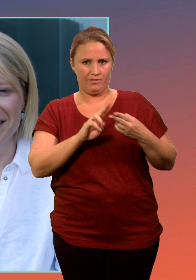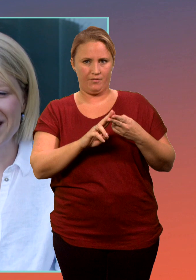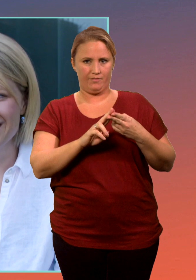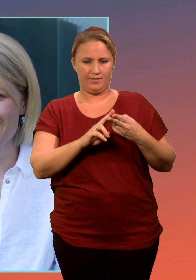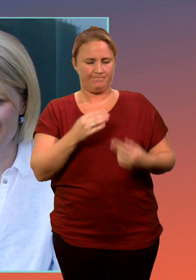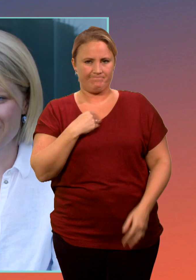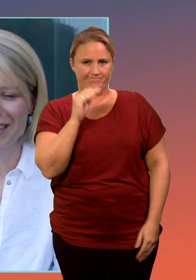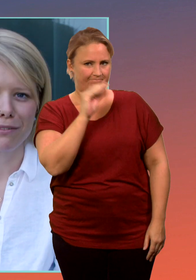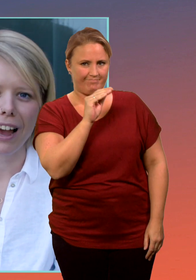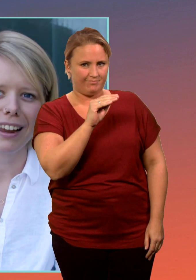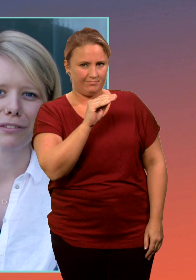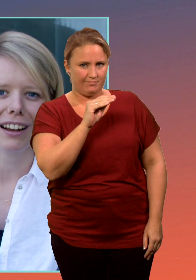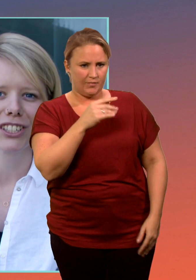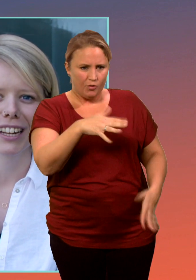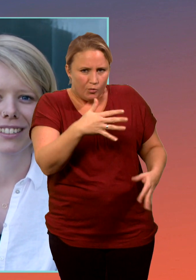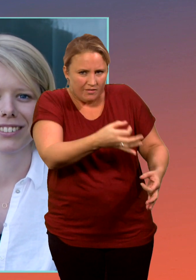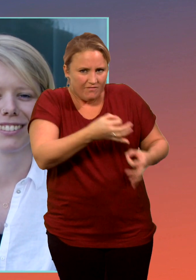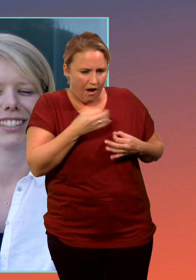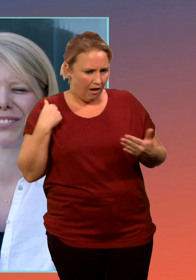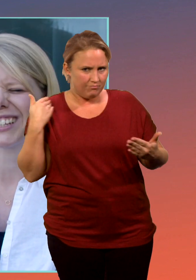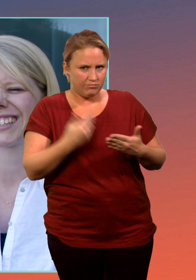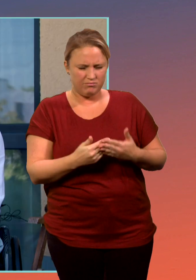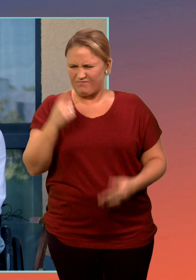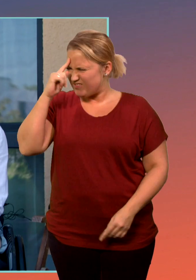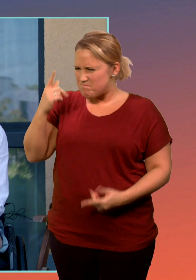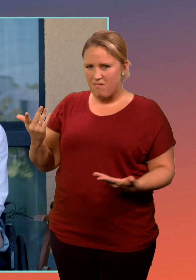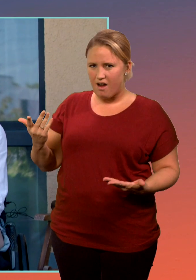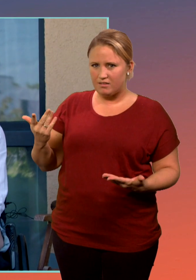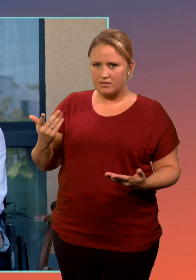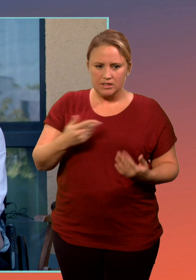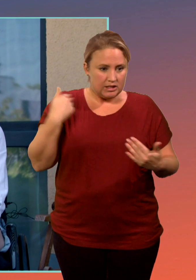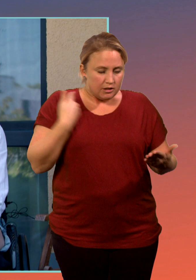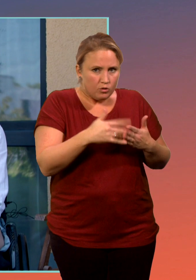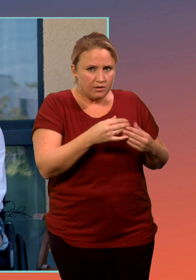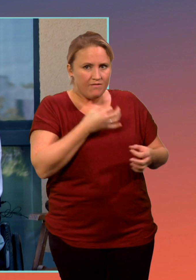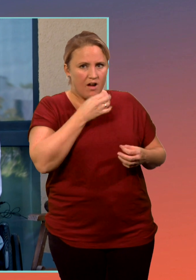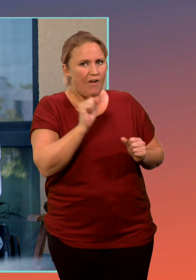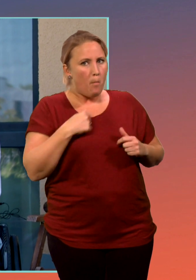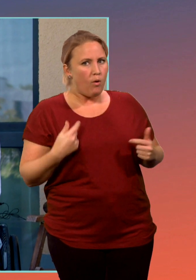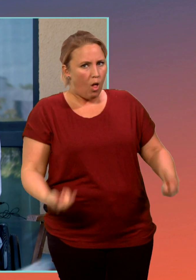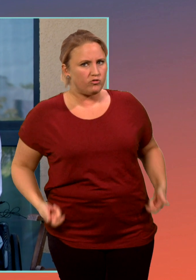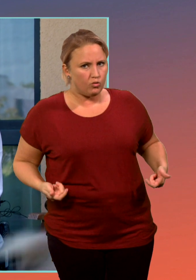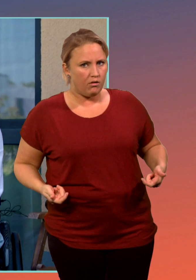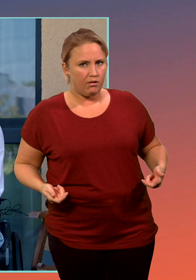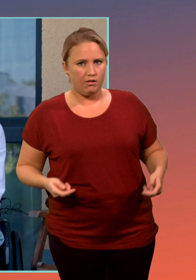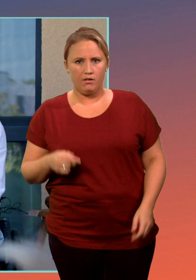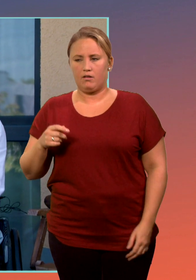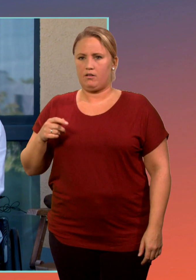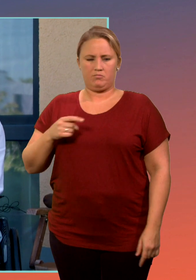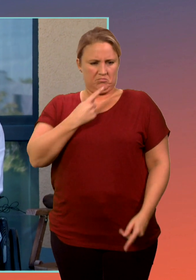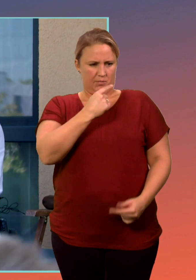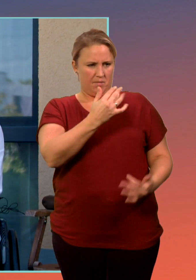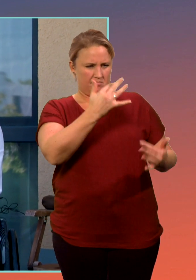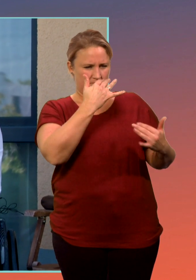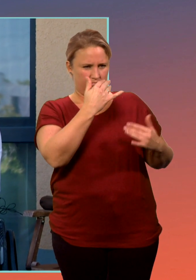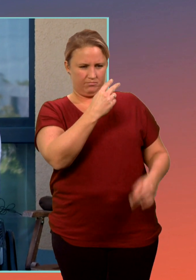Lukas, du hast mir doch nicht die Frage aller Fragen gestellt. Und nee, Lukas, du was? Und ich so, nee, du hast immer noch nicht gefragt, warum ich im Rollstuhl sitze. Und Lukas hat mich sehr, sehr